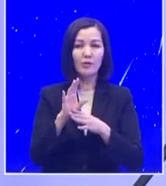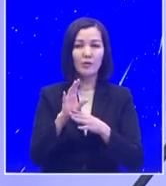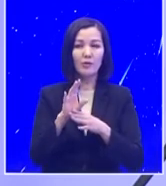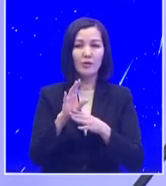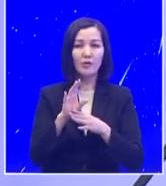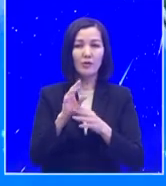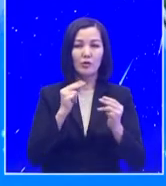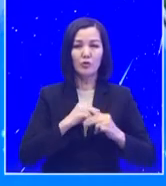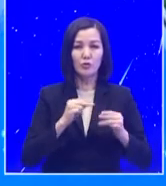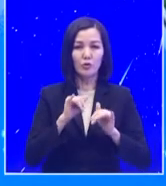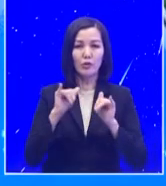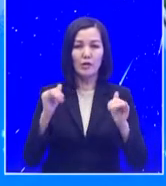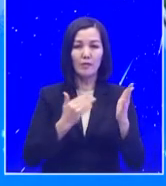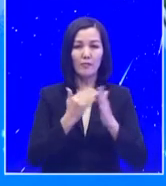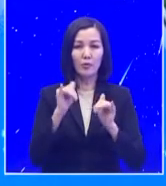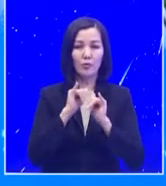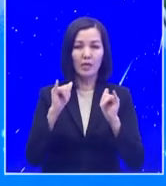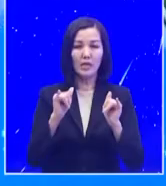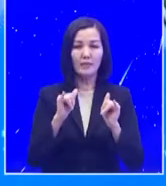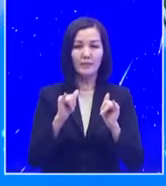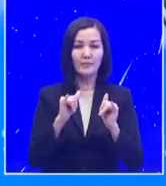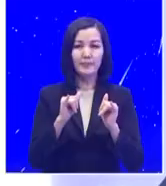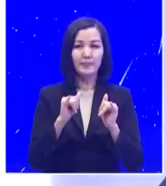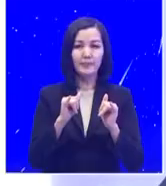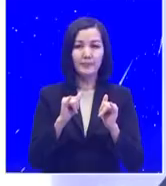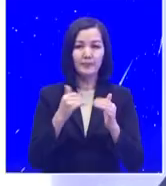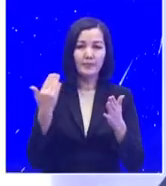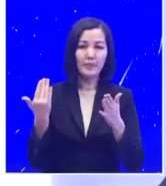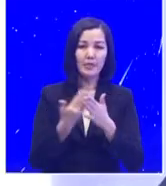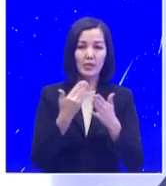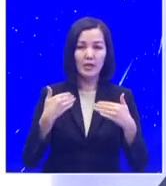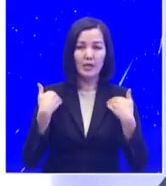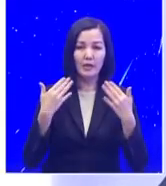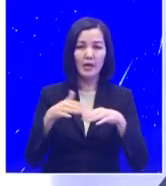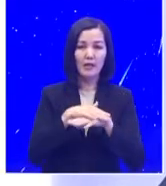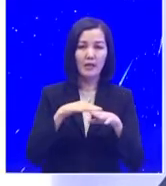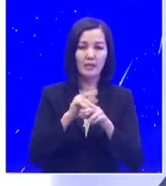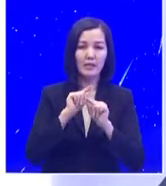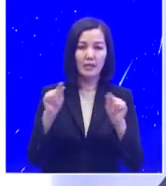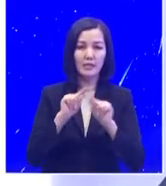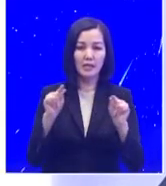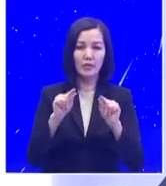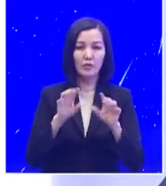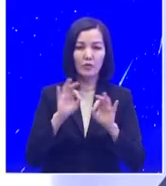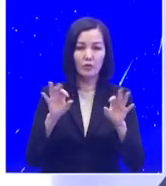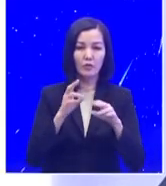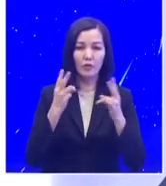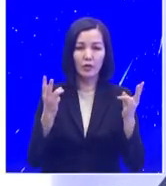жұмысты жандандырсын. Атаулы әлеуметтік көмекті ұсынудың жаңа түрі туралы халық арасында түсіндіру жұмыстарын